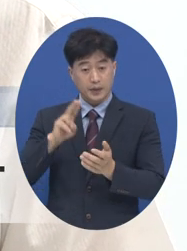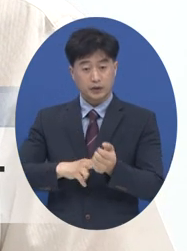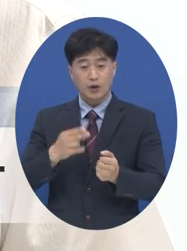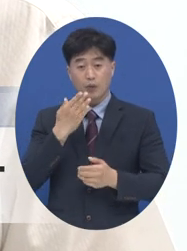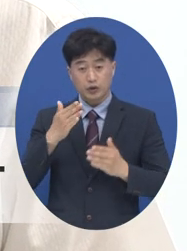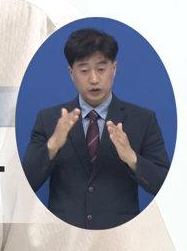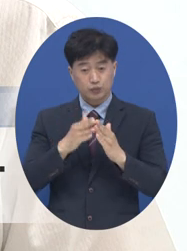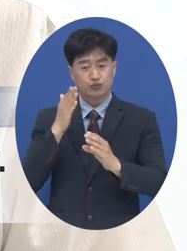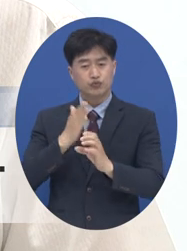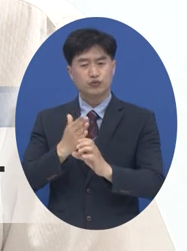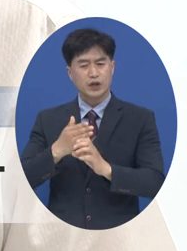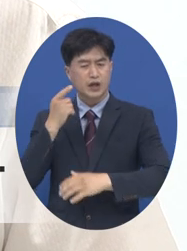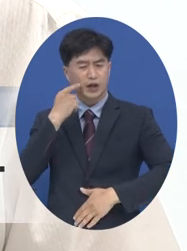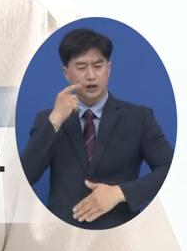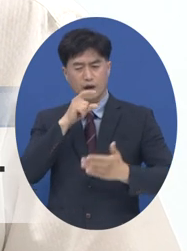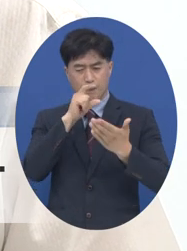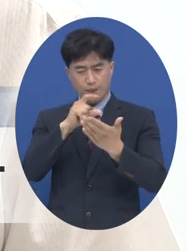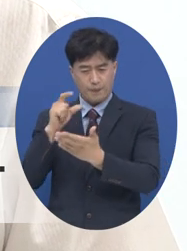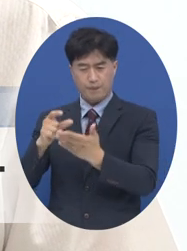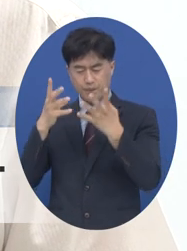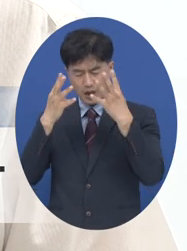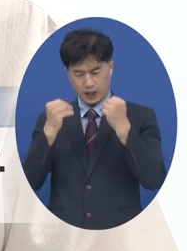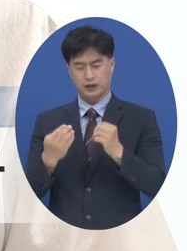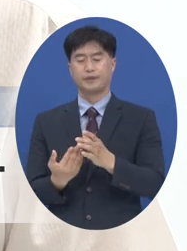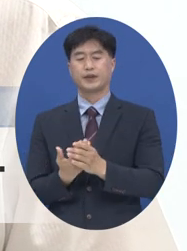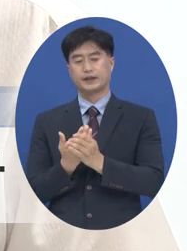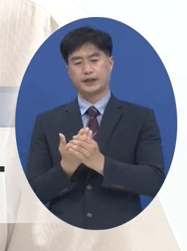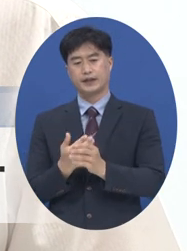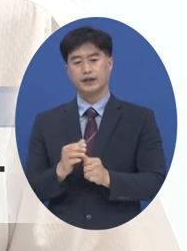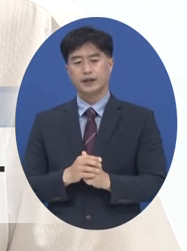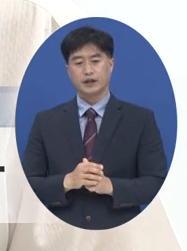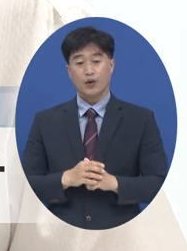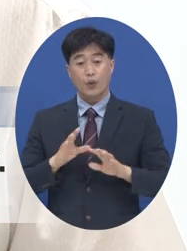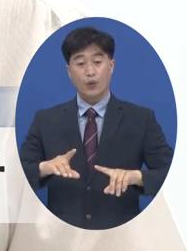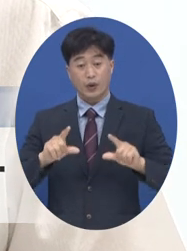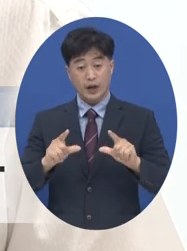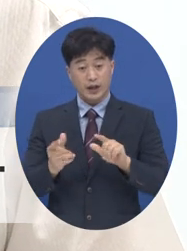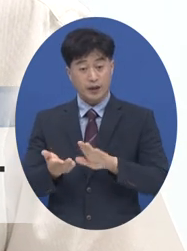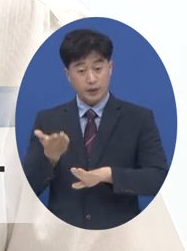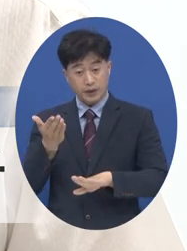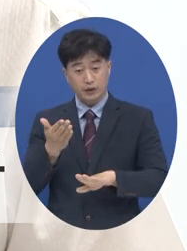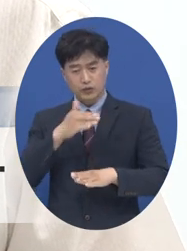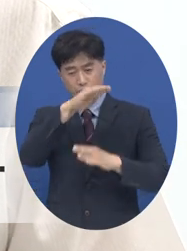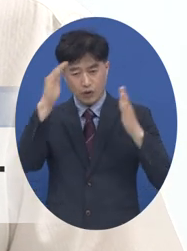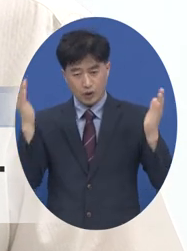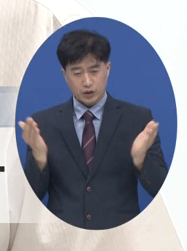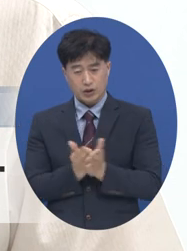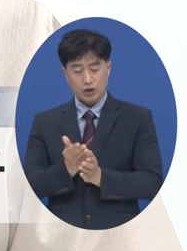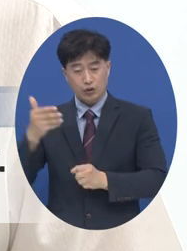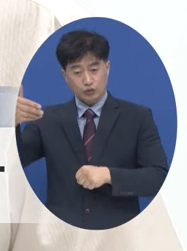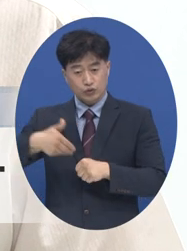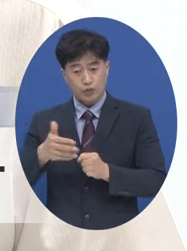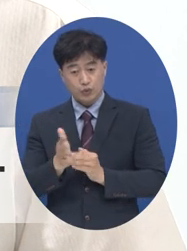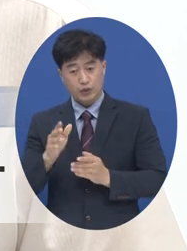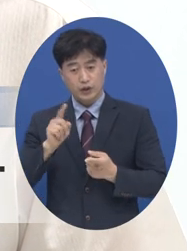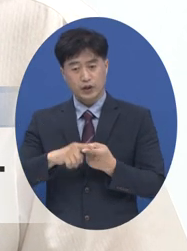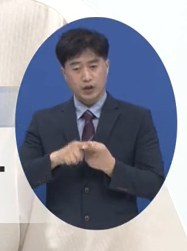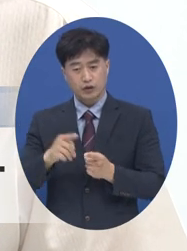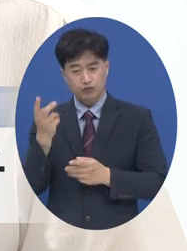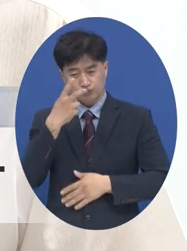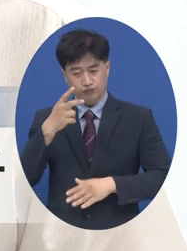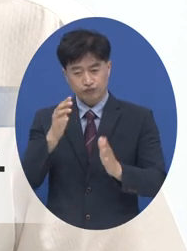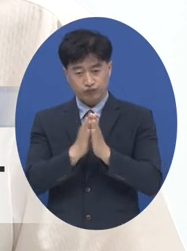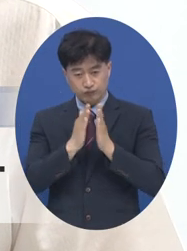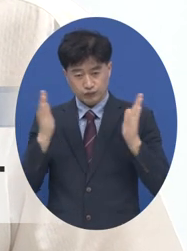최종 판매하는 음식점 등에서는 거짓 표시가 많이 일어나고 있었습니다. 금년 상반기에 전체적으로 수입 수산물에